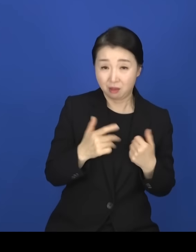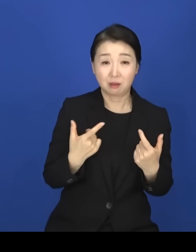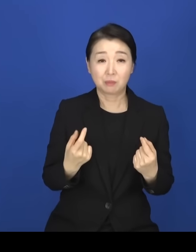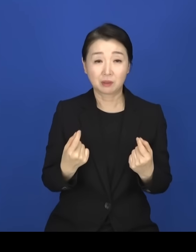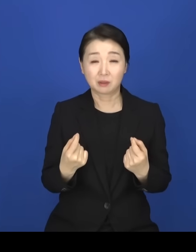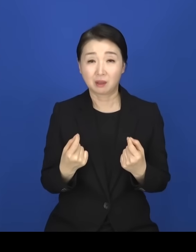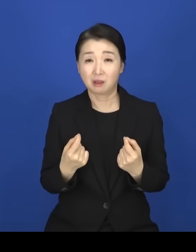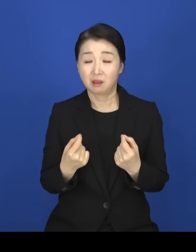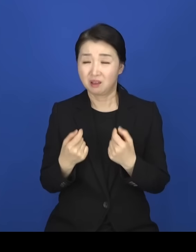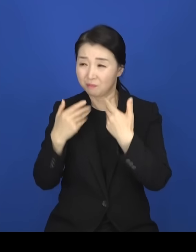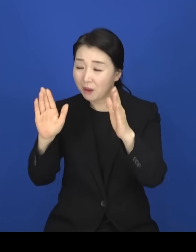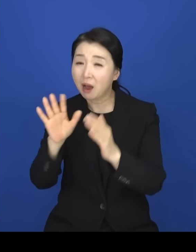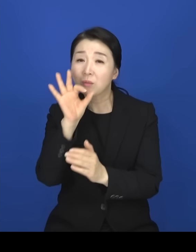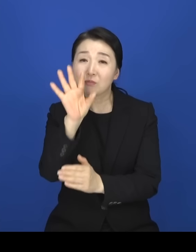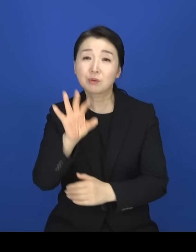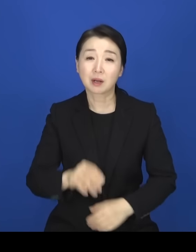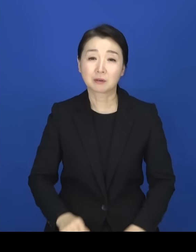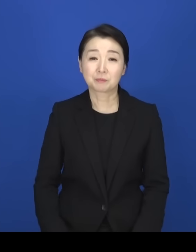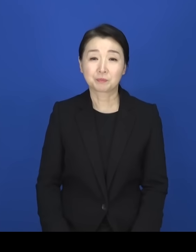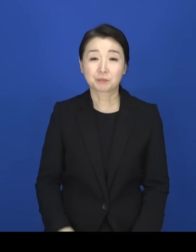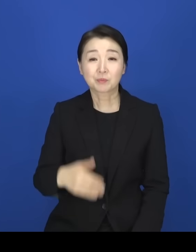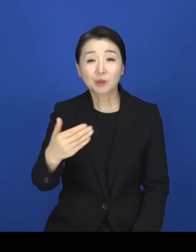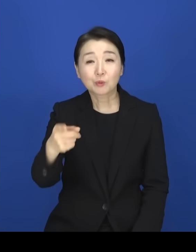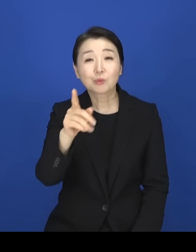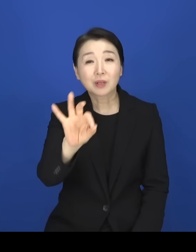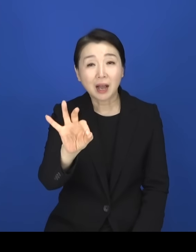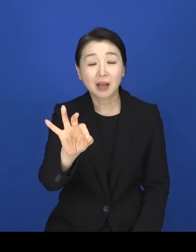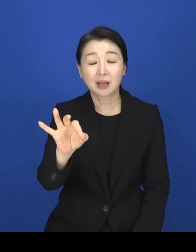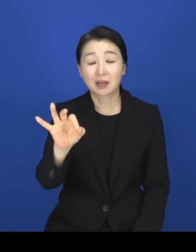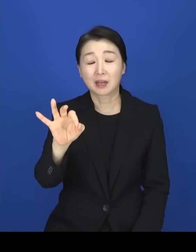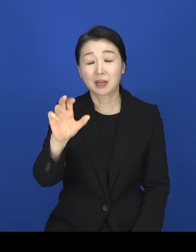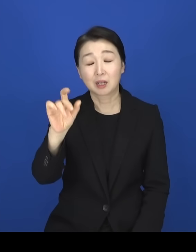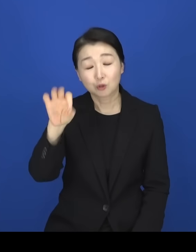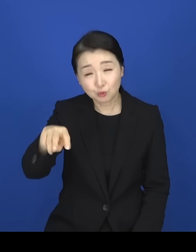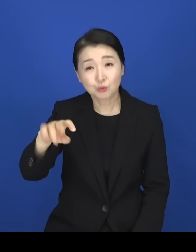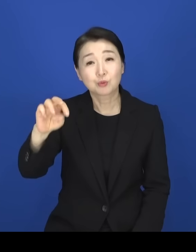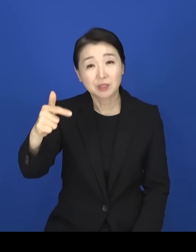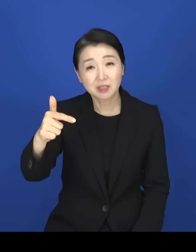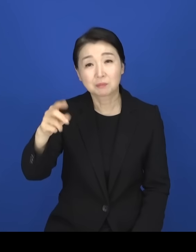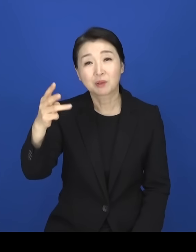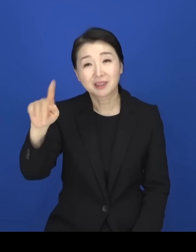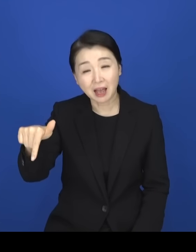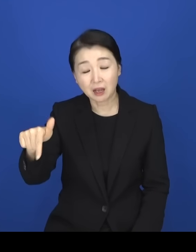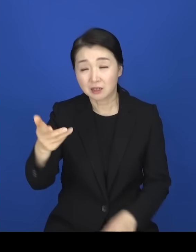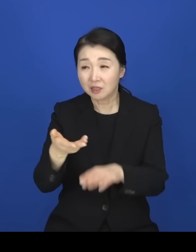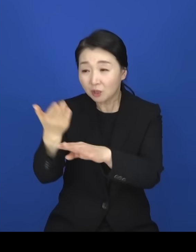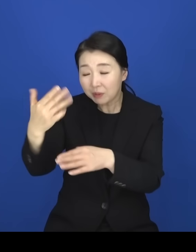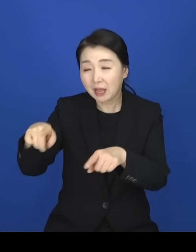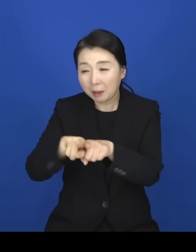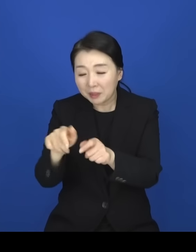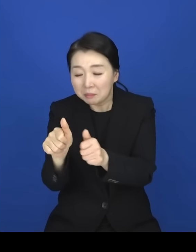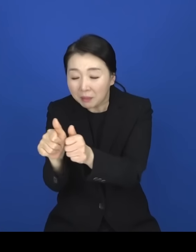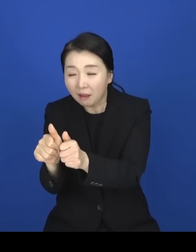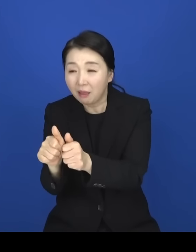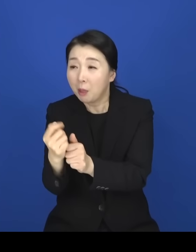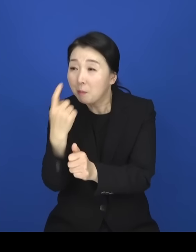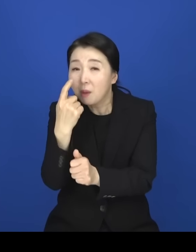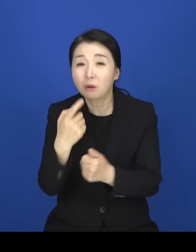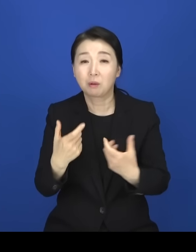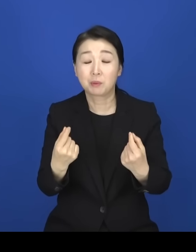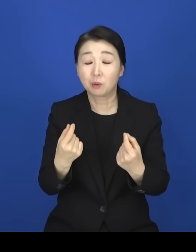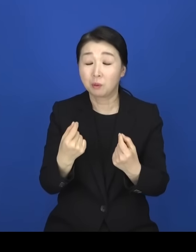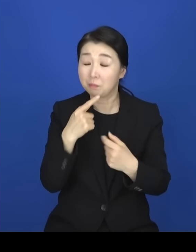이걸 쉽게 할 수 그래서 없는 이제 거죠. 옆에 강호동이든 유재석이든 신동엽이든 뭐 탁재훈이든 이런 선배들 옆에서 하면서